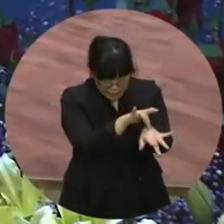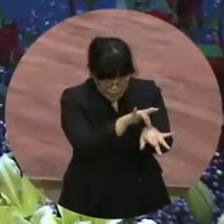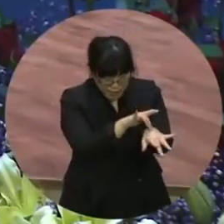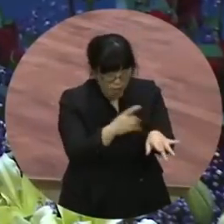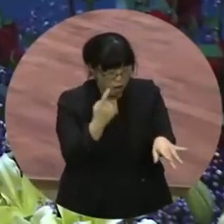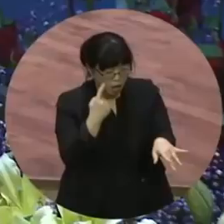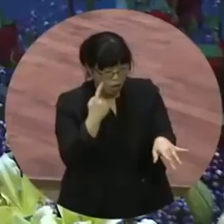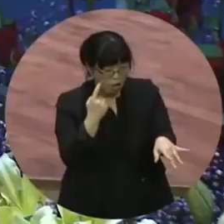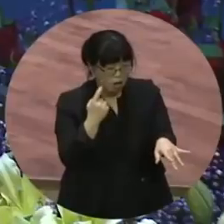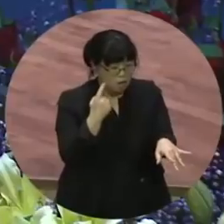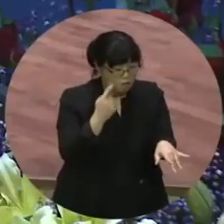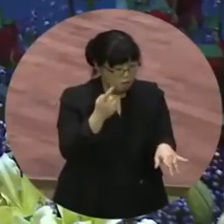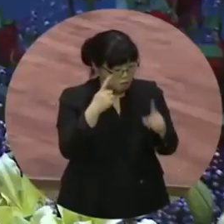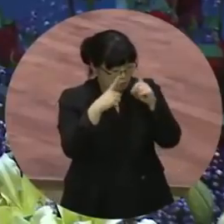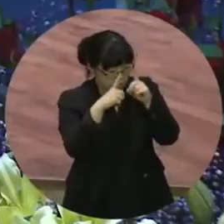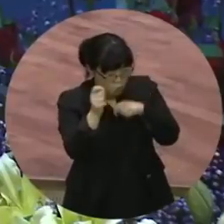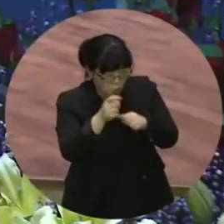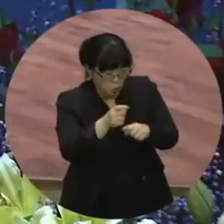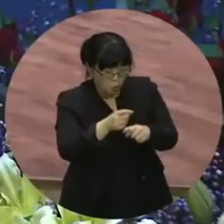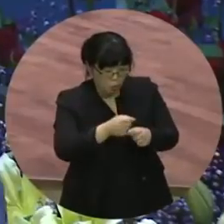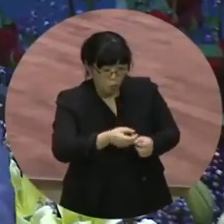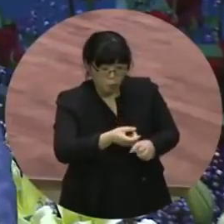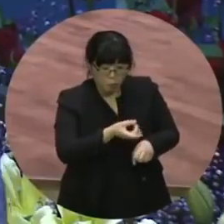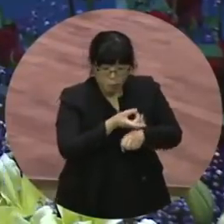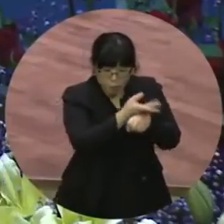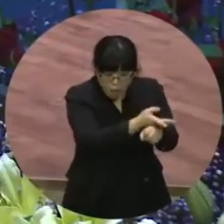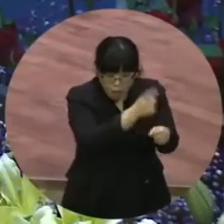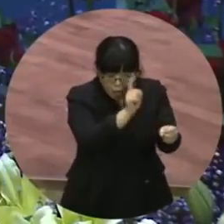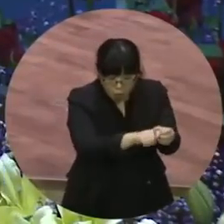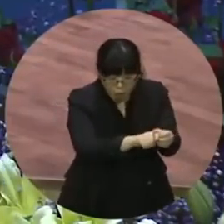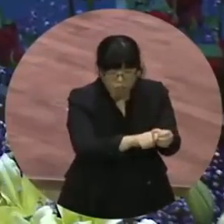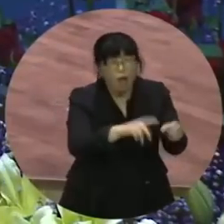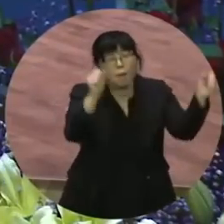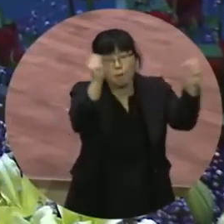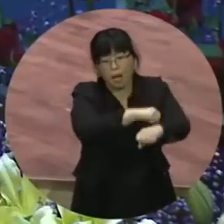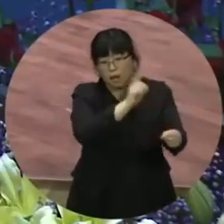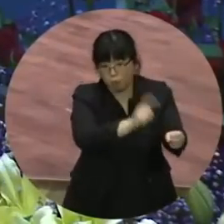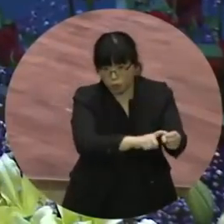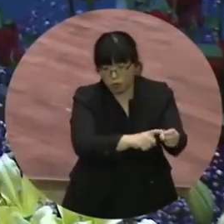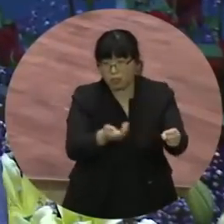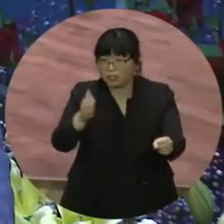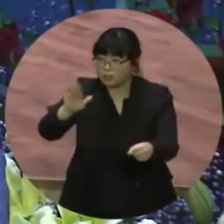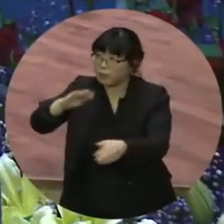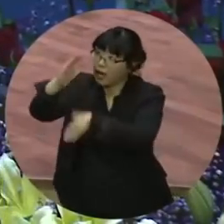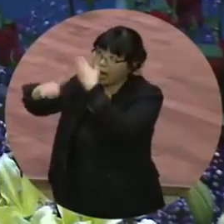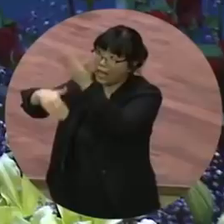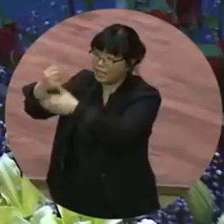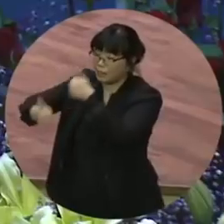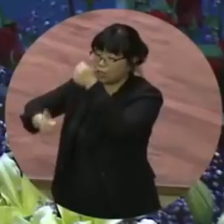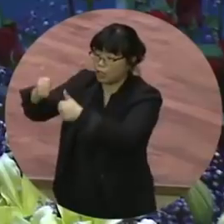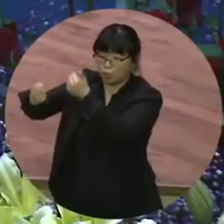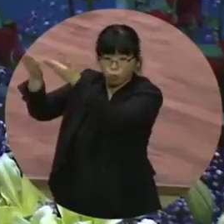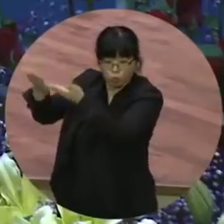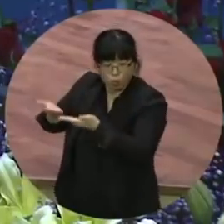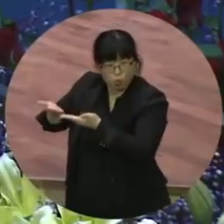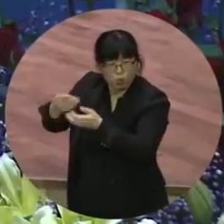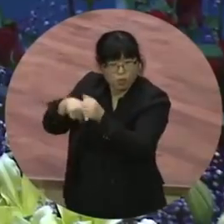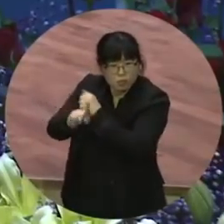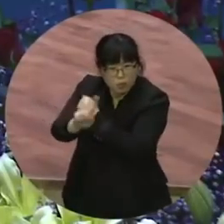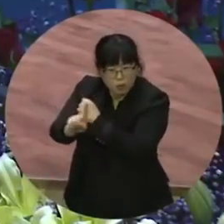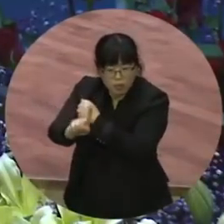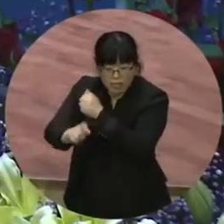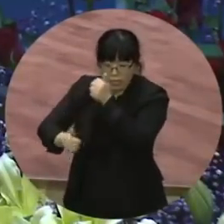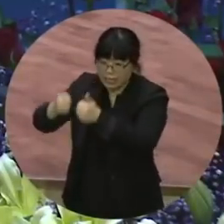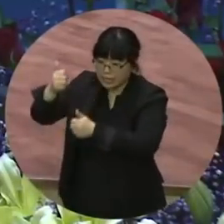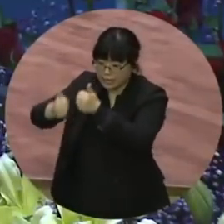시험이고, 이 하나님 주시는 시험은요, 이 유혹이 아니에요. 그야말로,